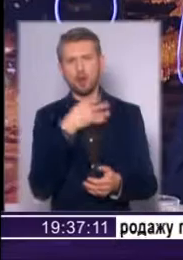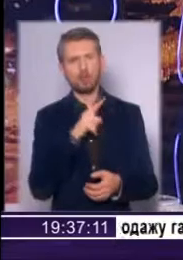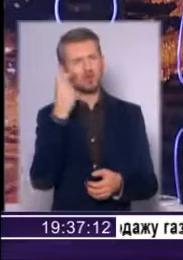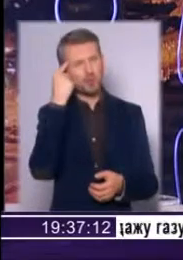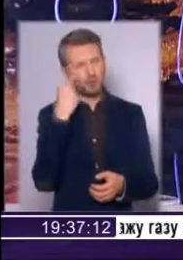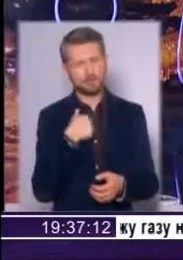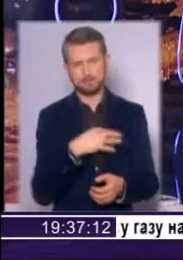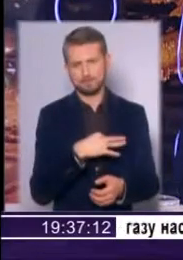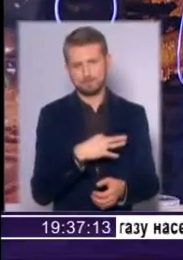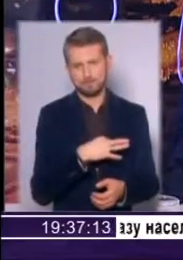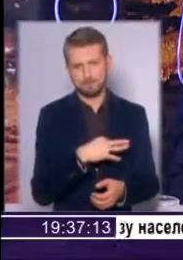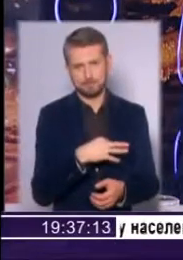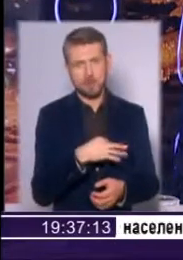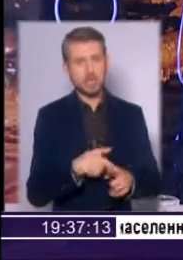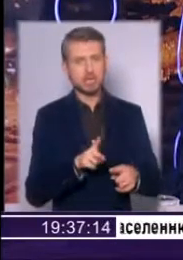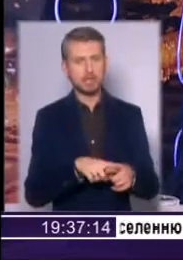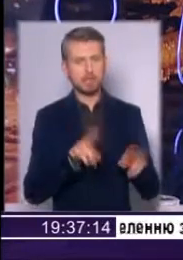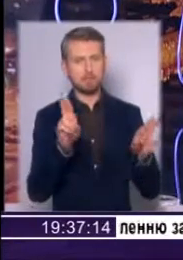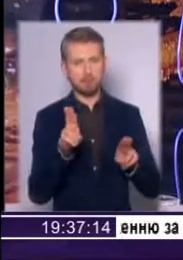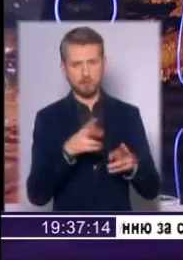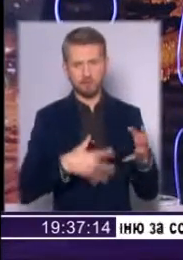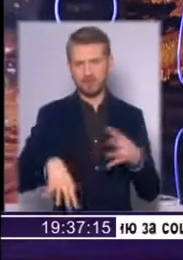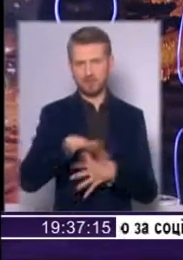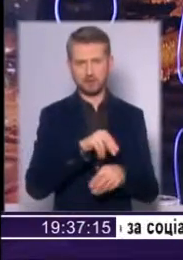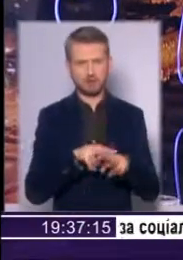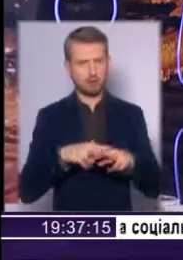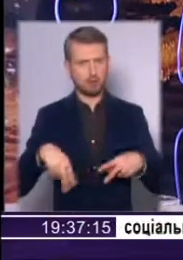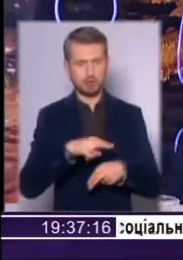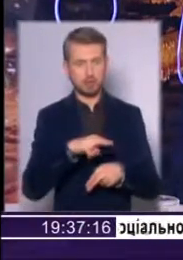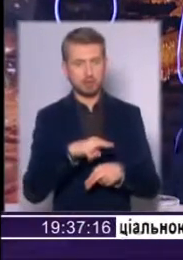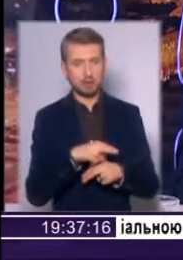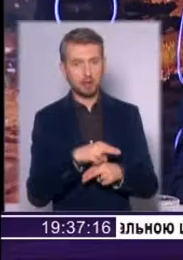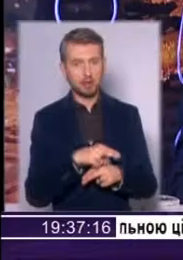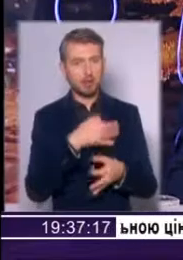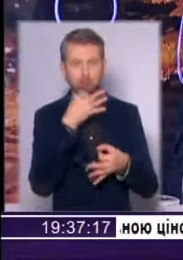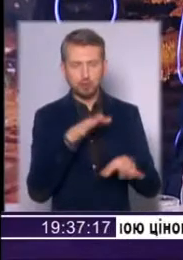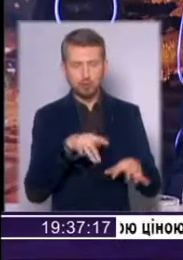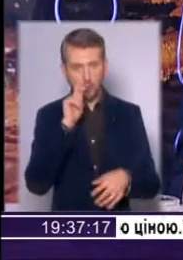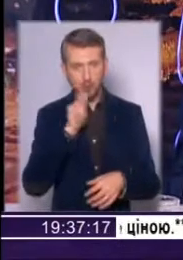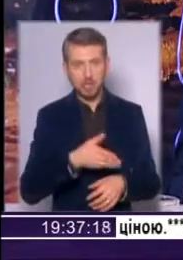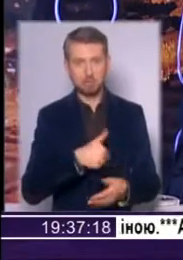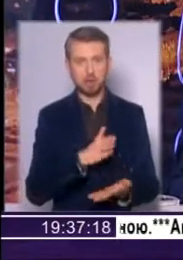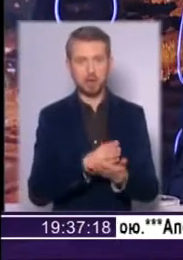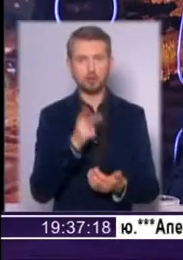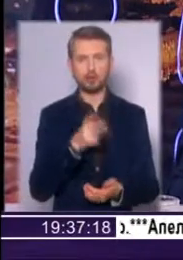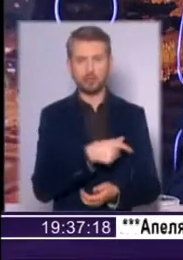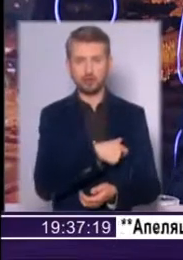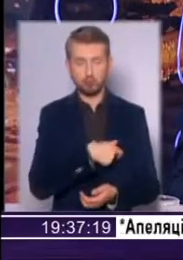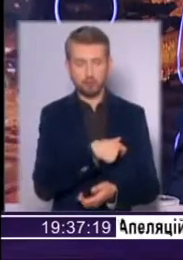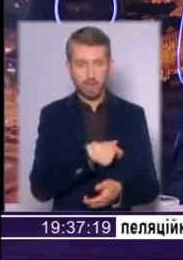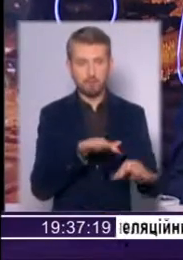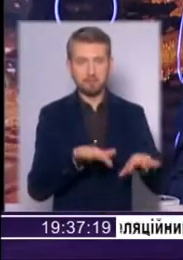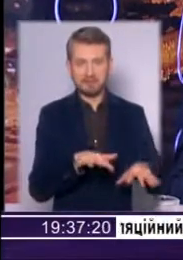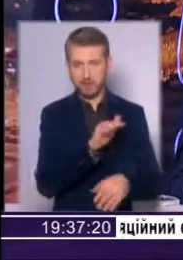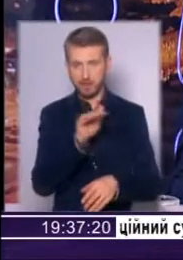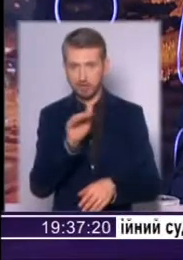це правила загальні для всіх. Це не тільки стосовно там Броварів, це в будь-якій точці України. Ми маємо 2000 депутатів місцевих рівнів,